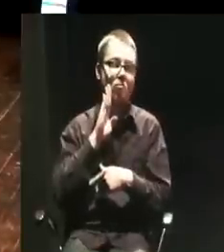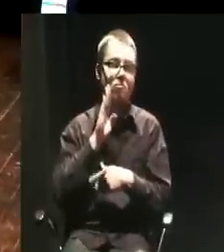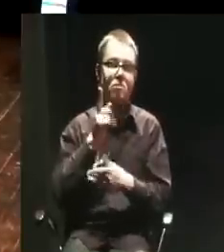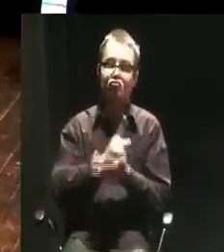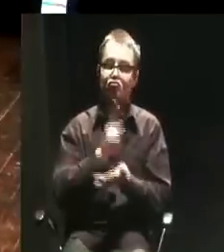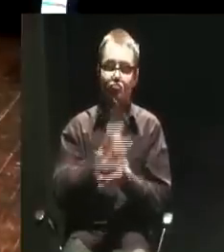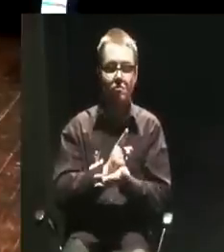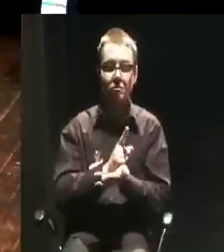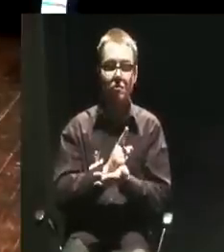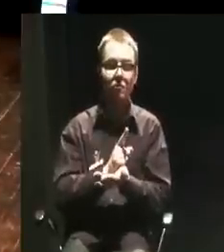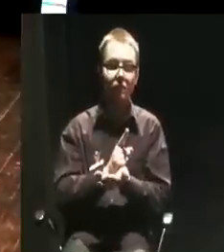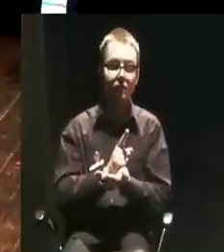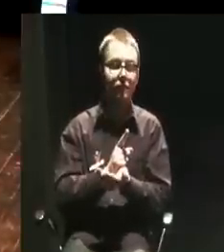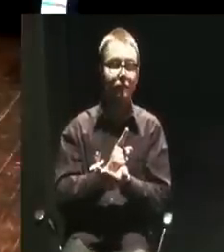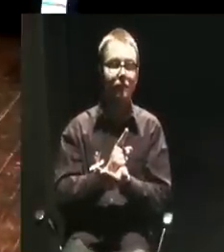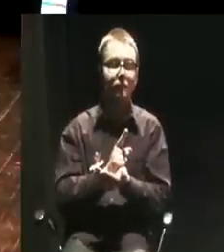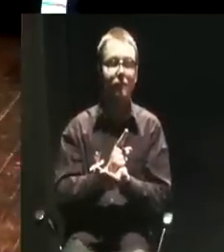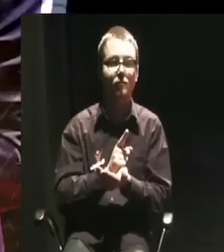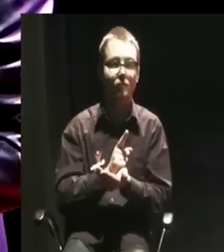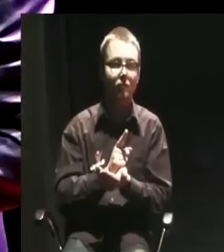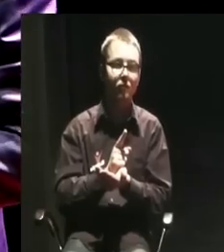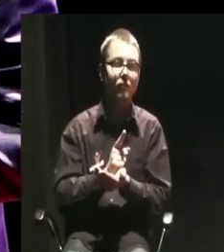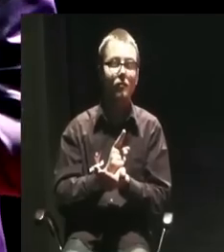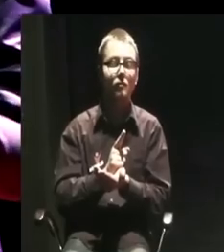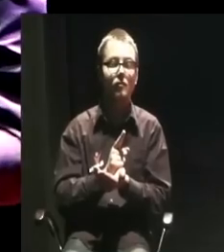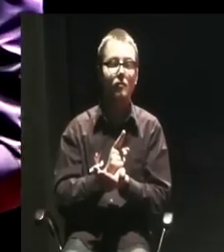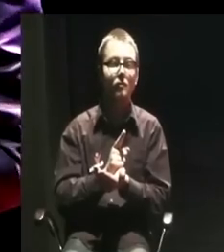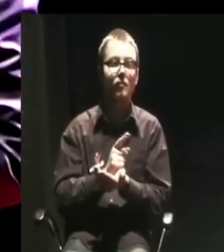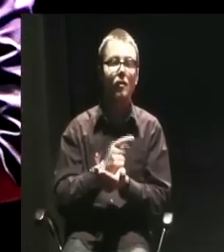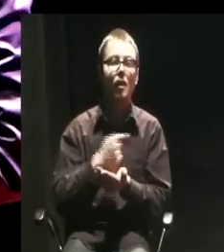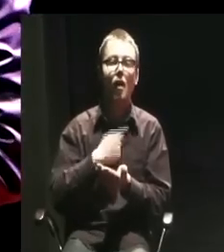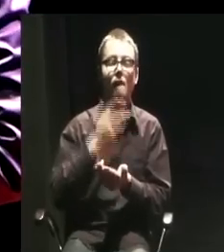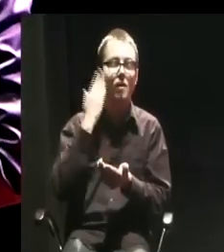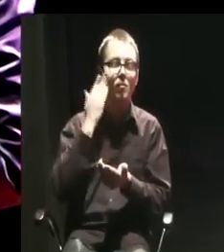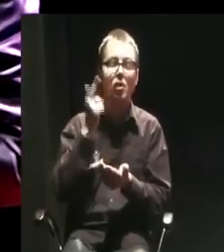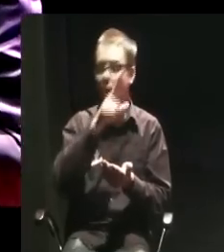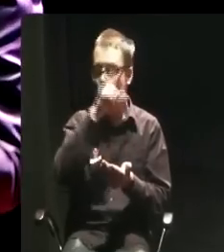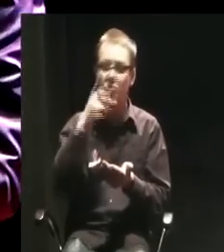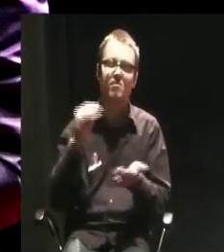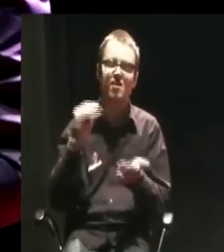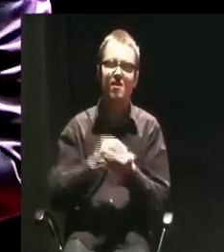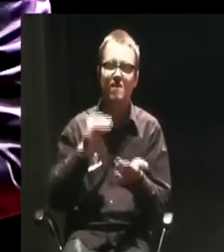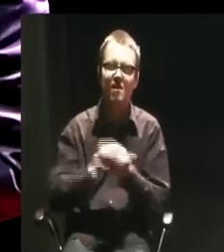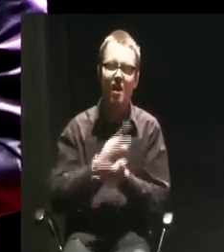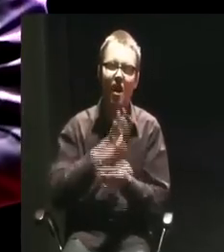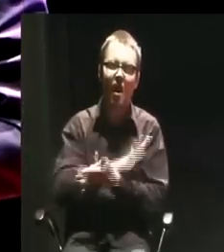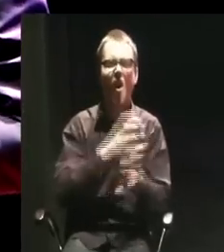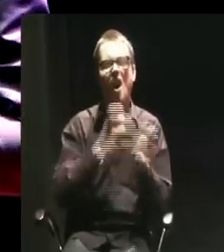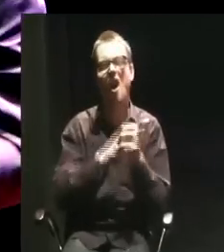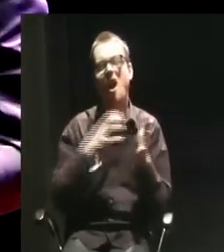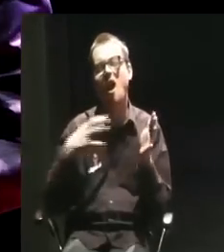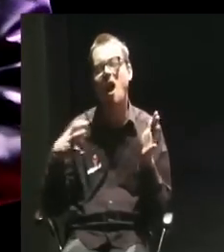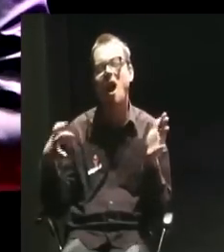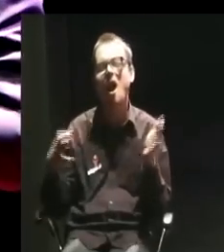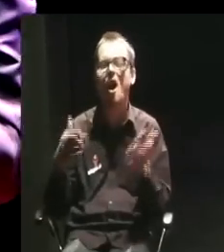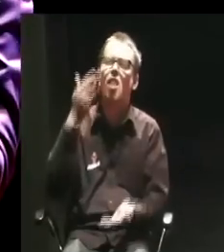wpadamy w pewne paradygmaty, w pewne tezy. Nauczyliśmy się wiecznie narzekać, mówić o Lublinie, że jest to Polska